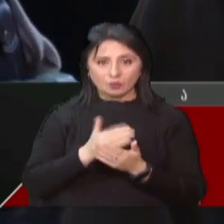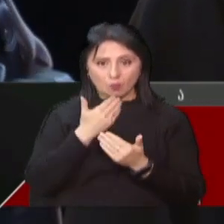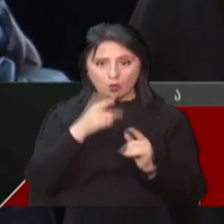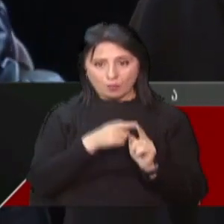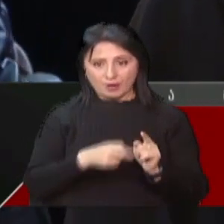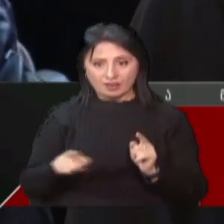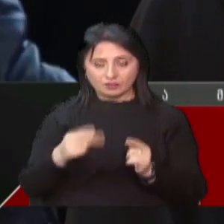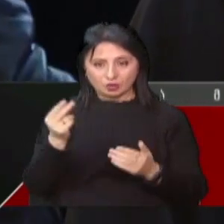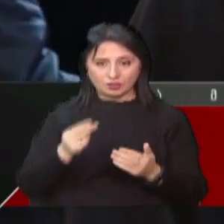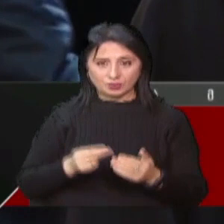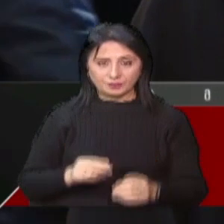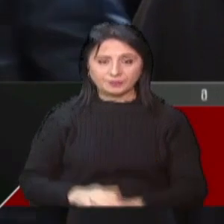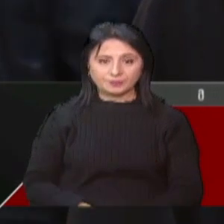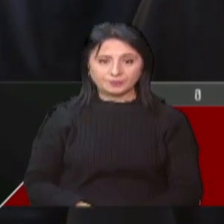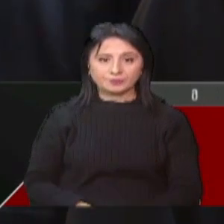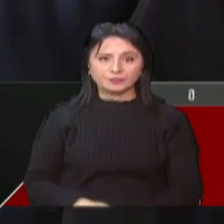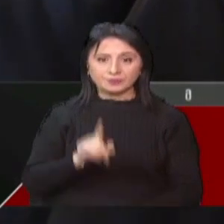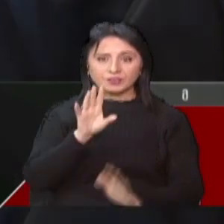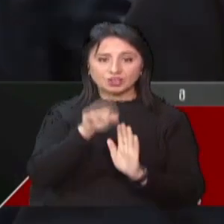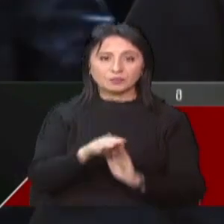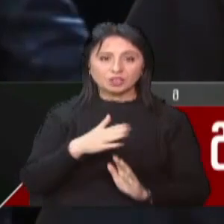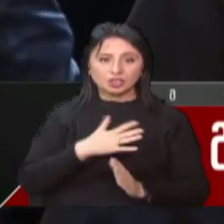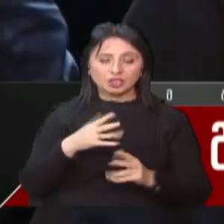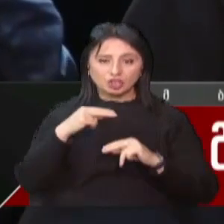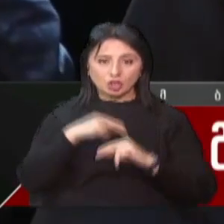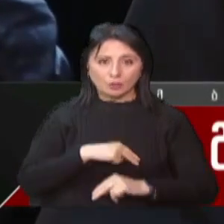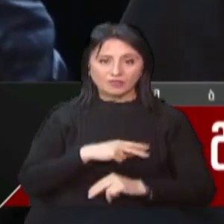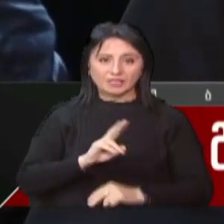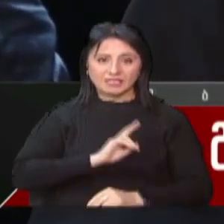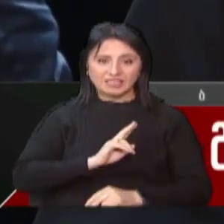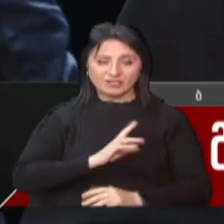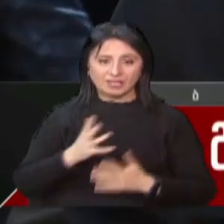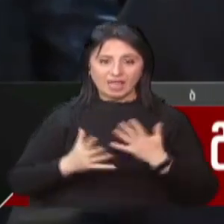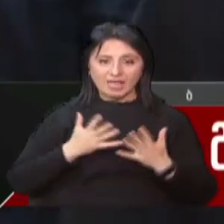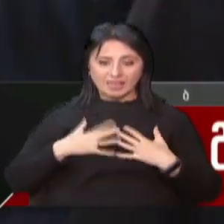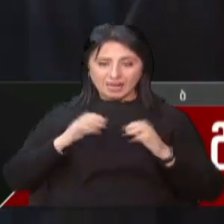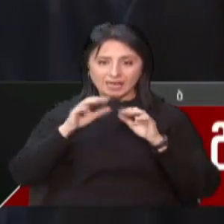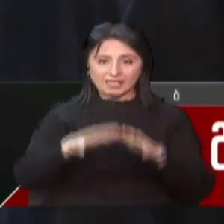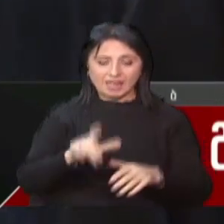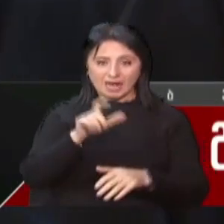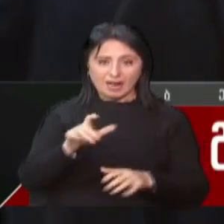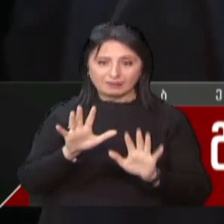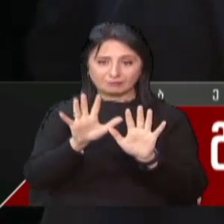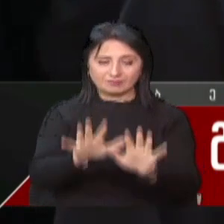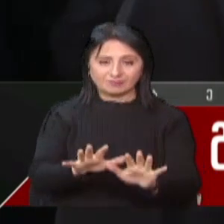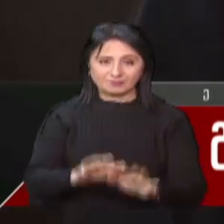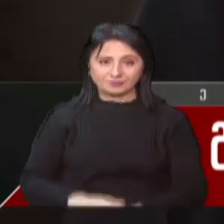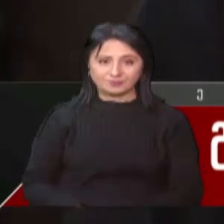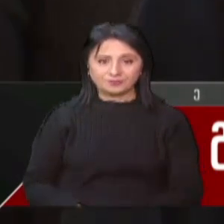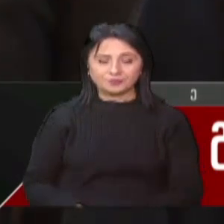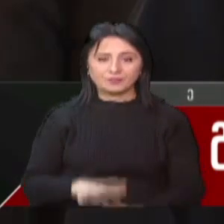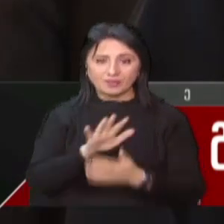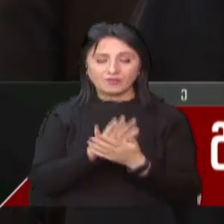ბოლო პერიოდში შექმნილი. ასე ჩადებულია ჩემი დიდი შრომა, სიყვარული და ენერგეტიკა ჩემი ხალხისადმი და ჩემი